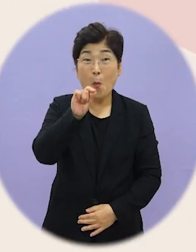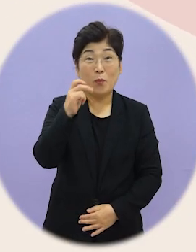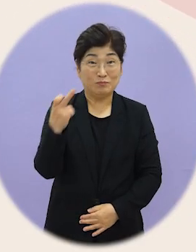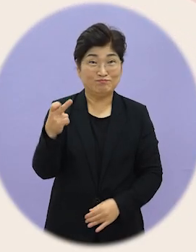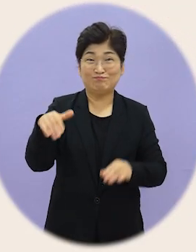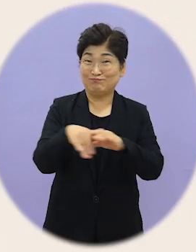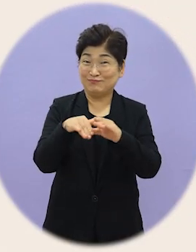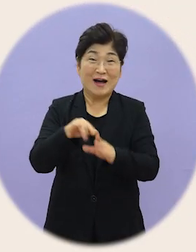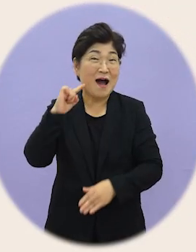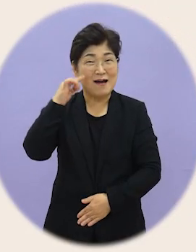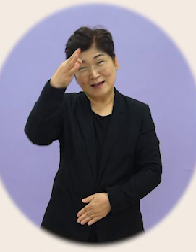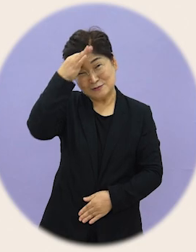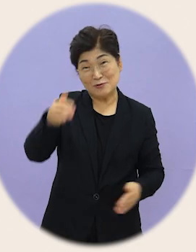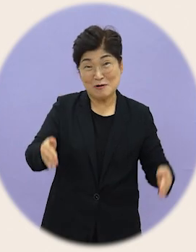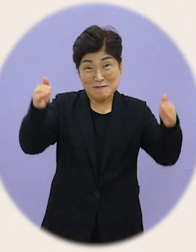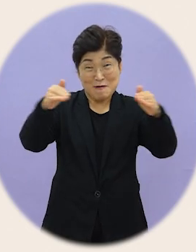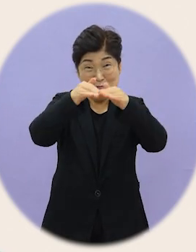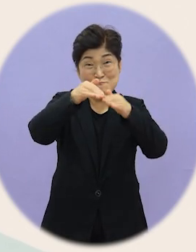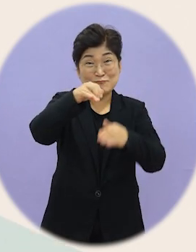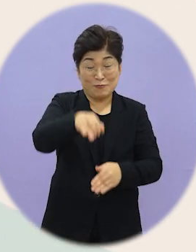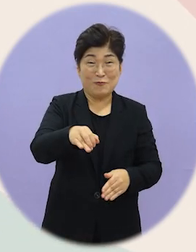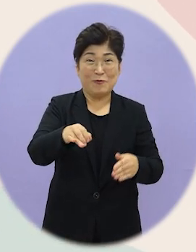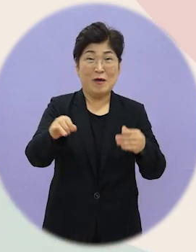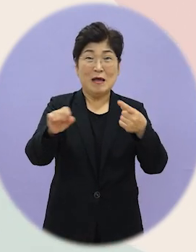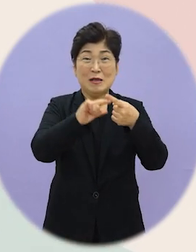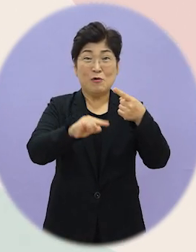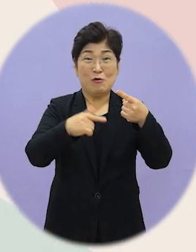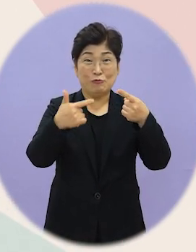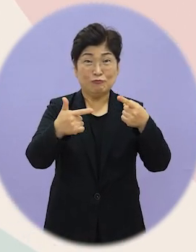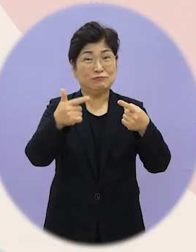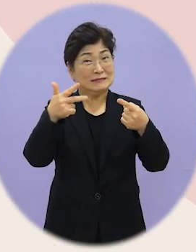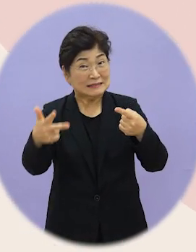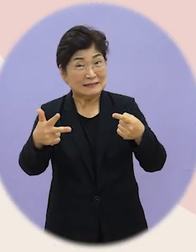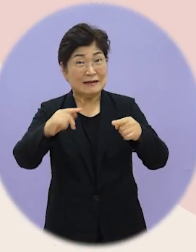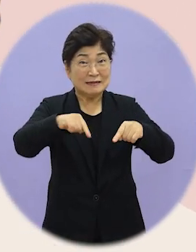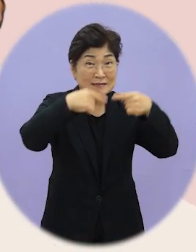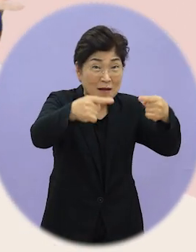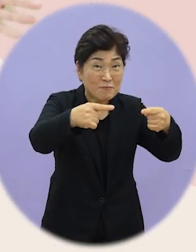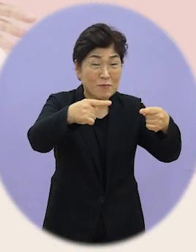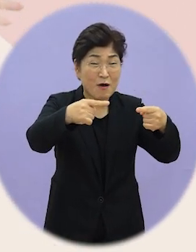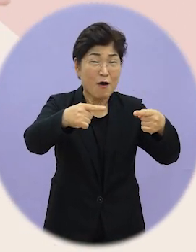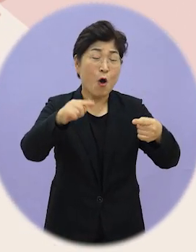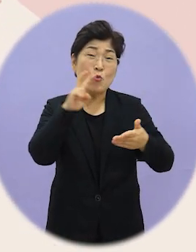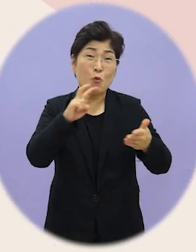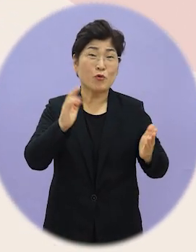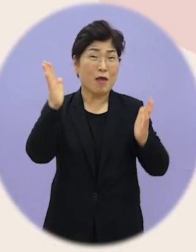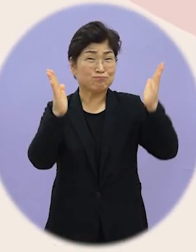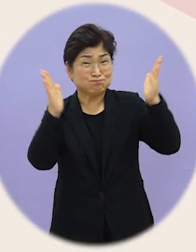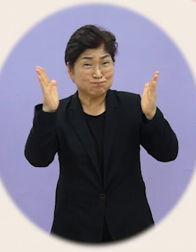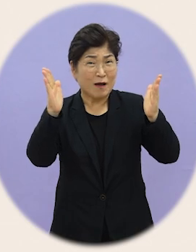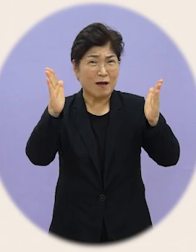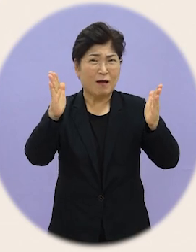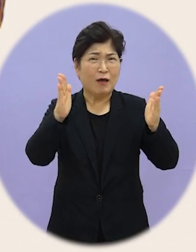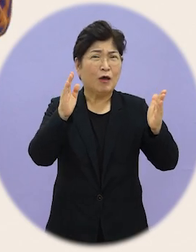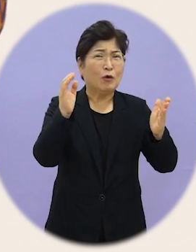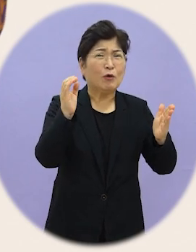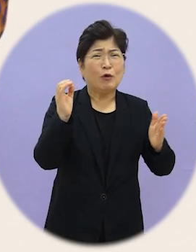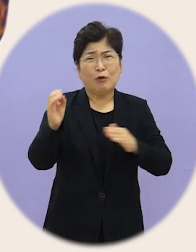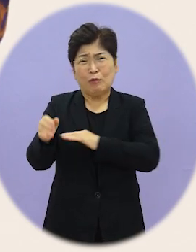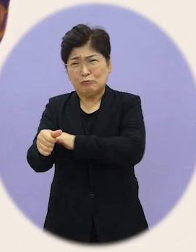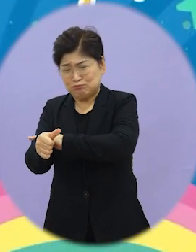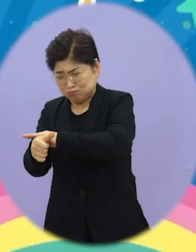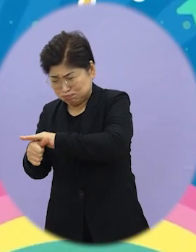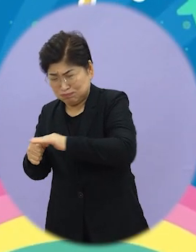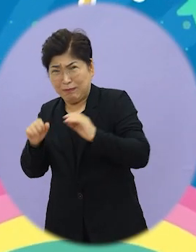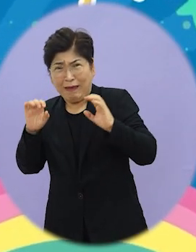경기 오산문화예술회관에서는 참여형 뮤지컬 틀려도 괜찮아를 1월 6일과 7일 양일간 만나보실 수